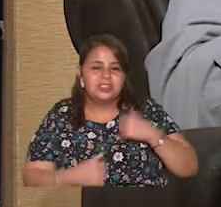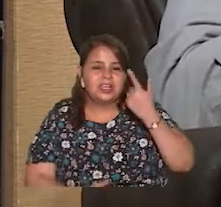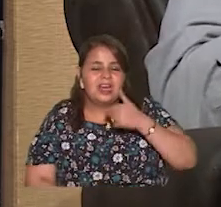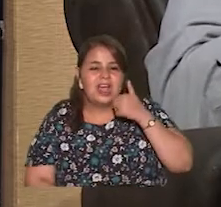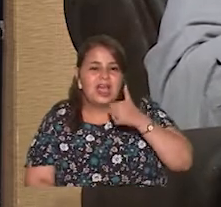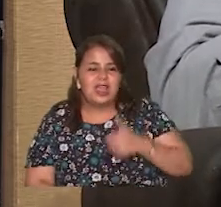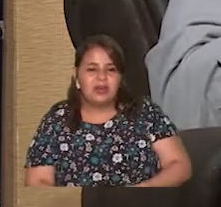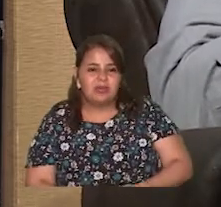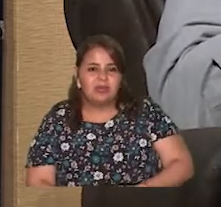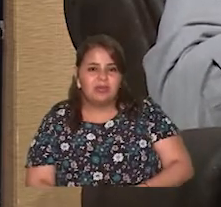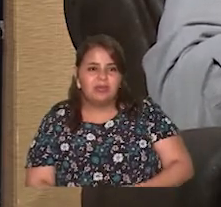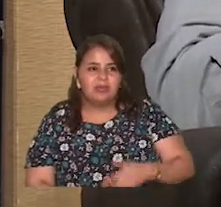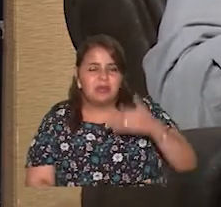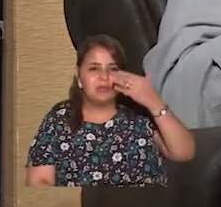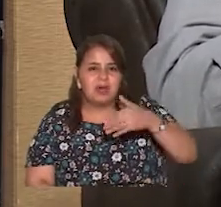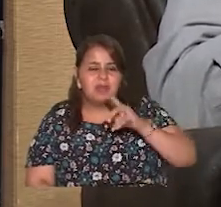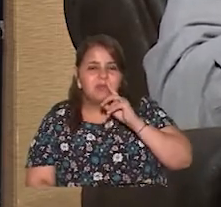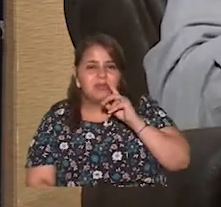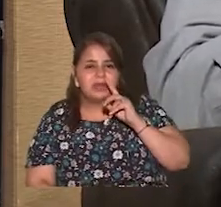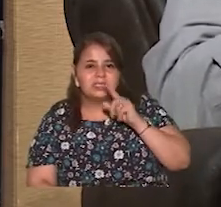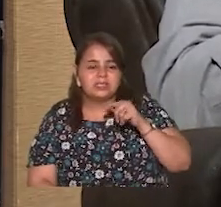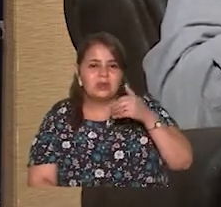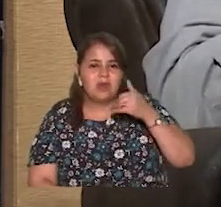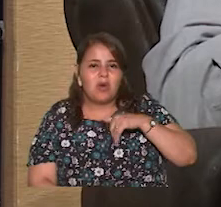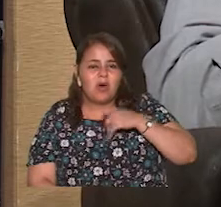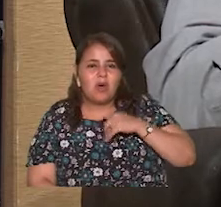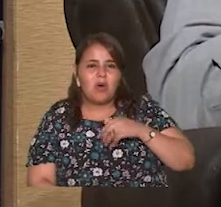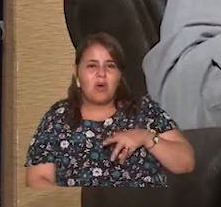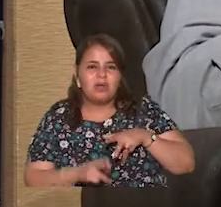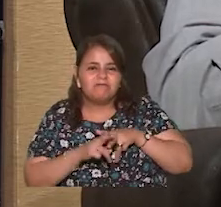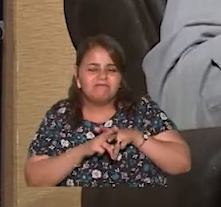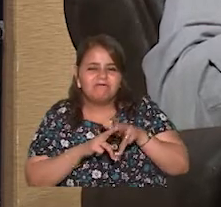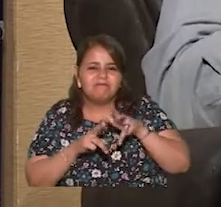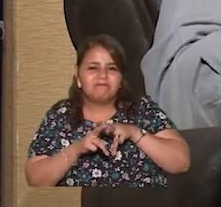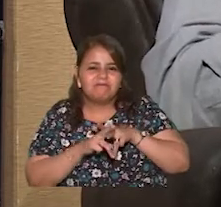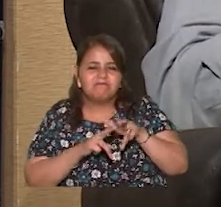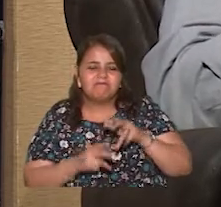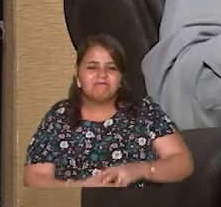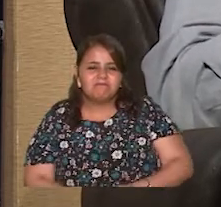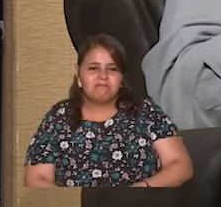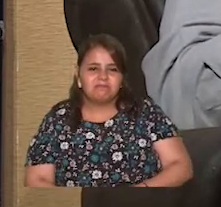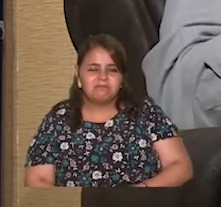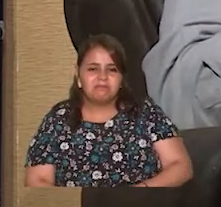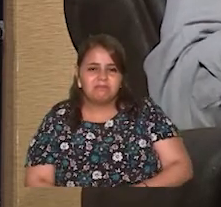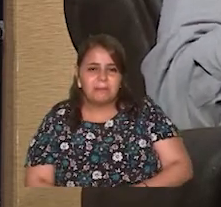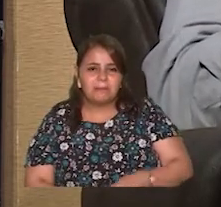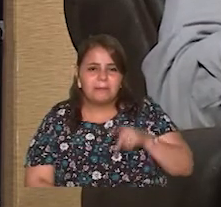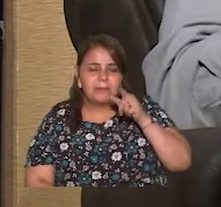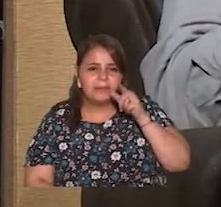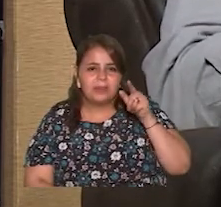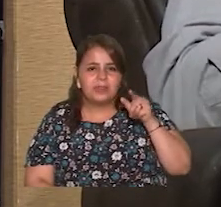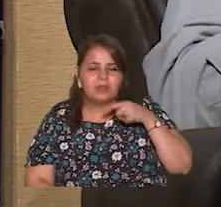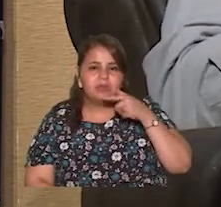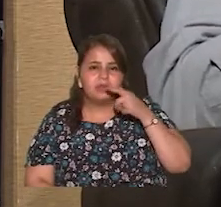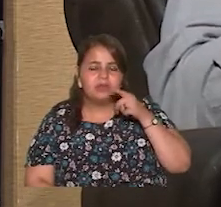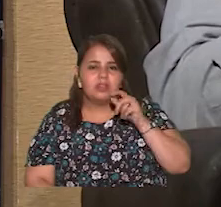قوي، بس من جوه هم مش متالمين، هم مجروحين جدا جدا جدا. احنا لو حضرتك عملتي